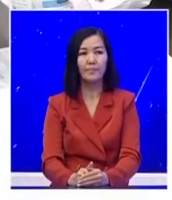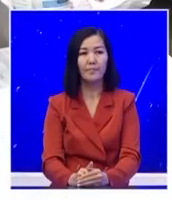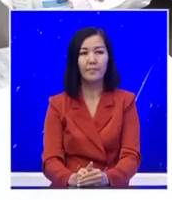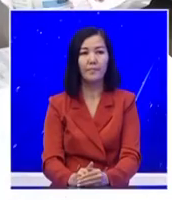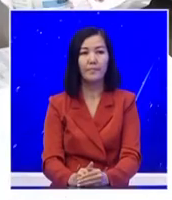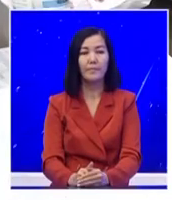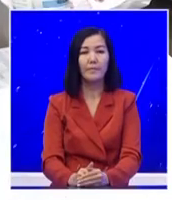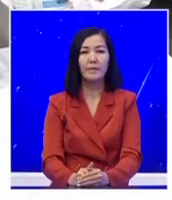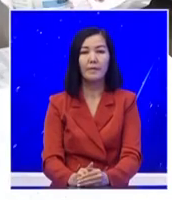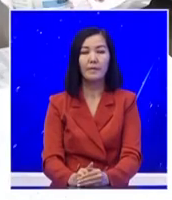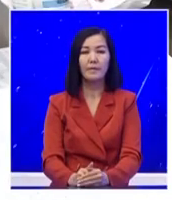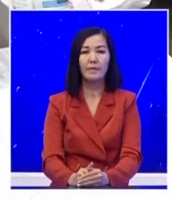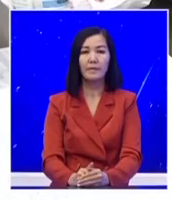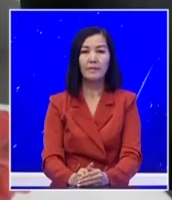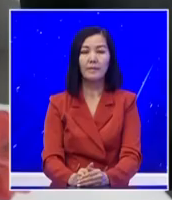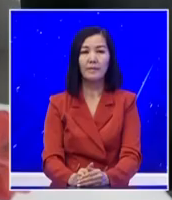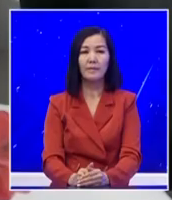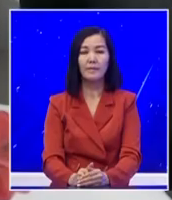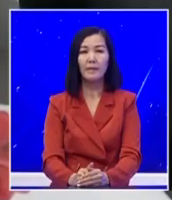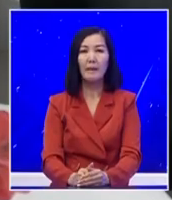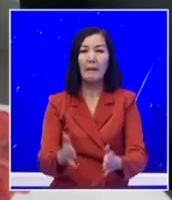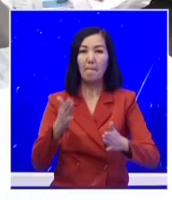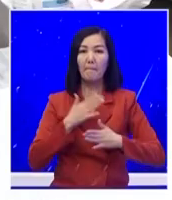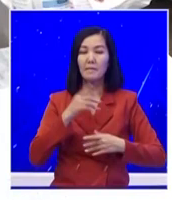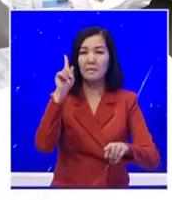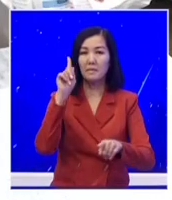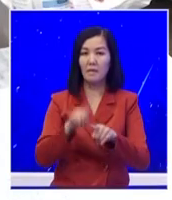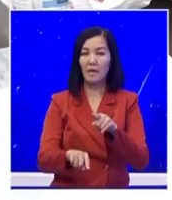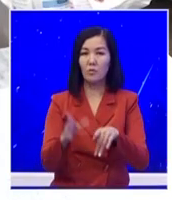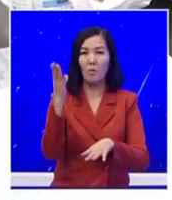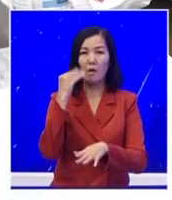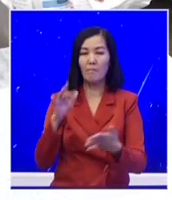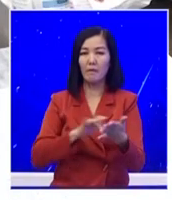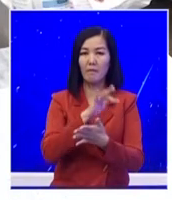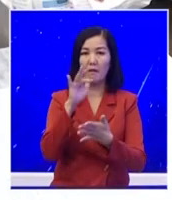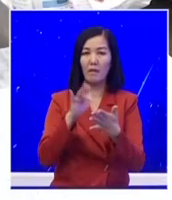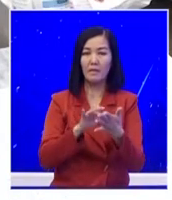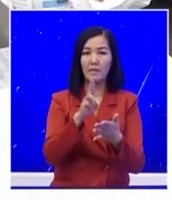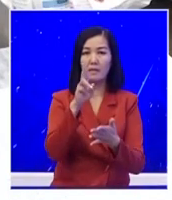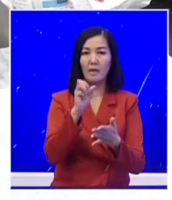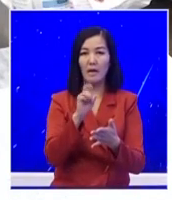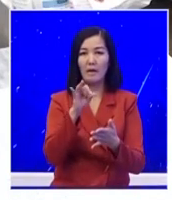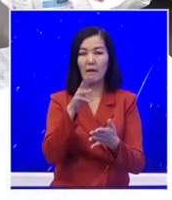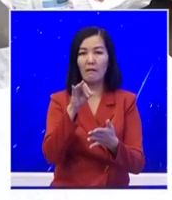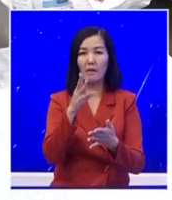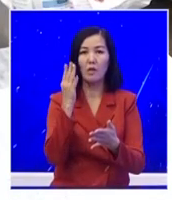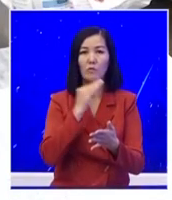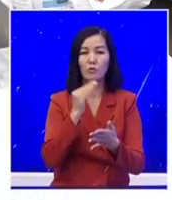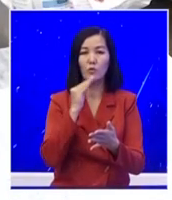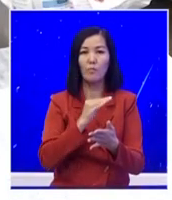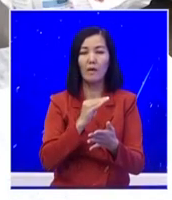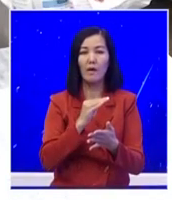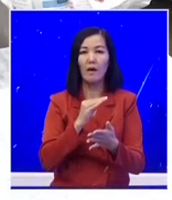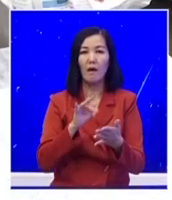Короткое время задержали в городе Алмате. Біз аз уақыттың ішінде Алматы қаласынан Қаратал ауданы, Үштөбе қаласы тұрғыны